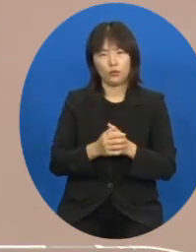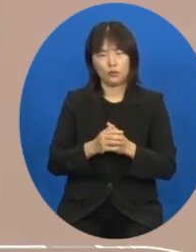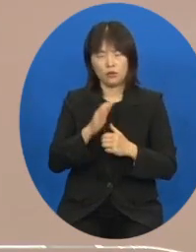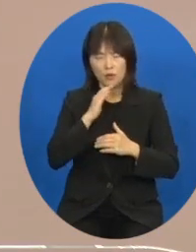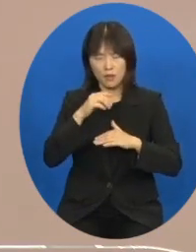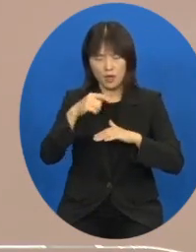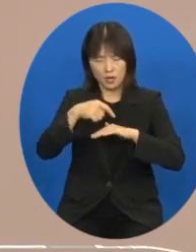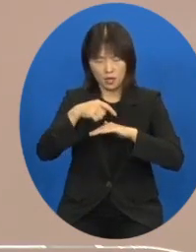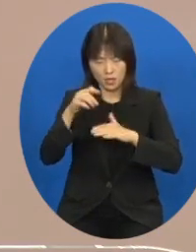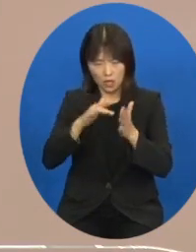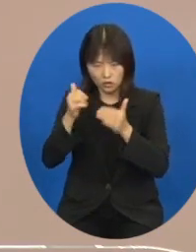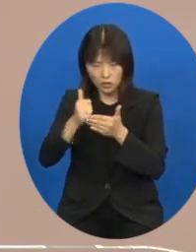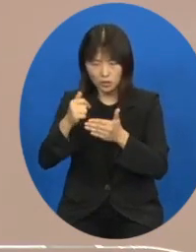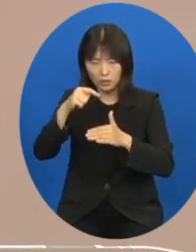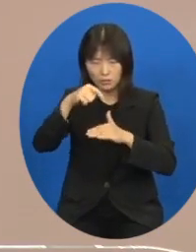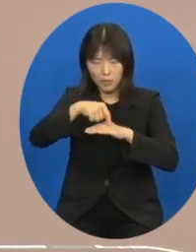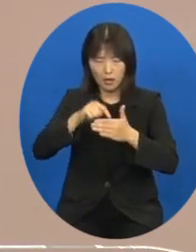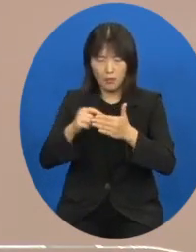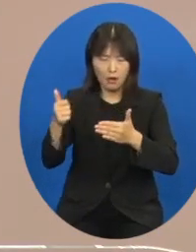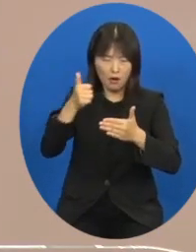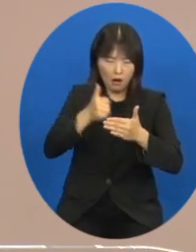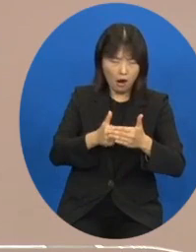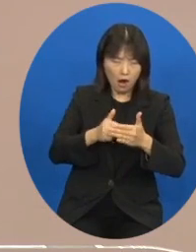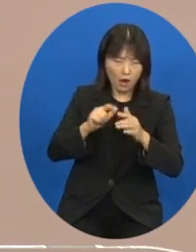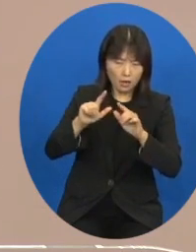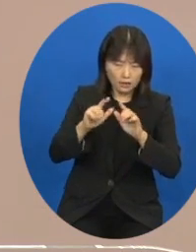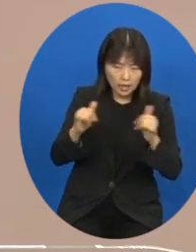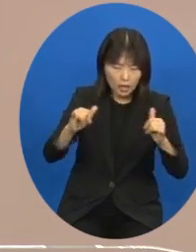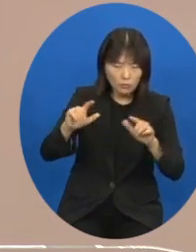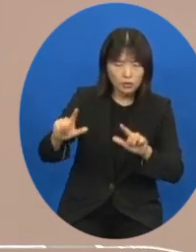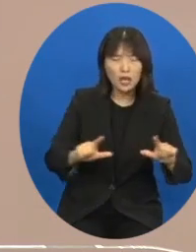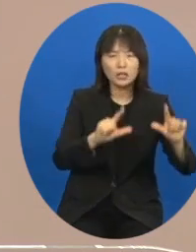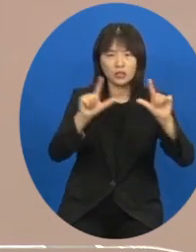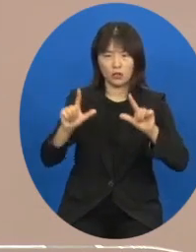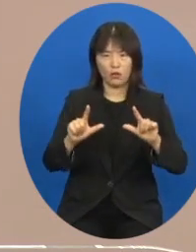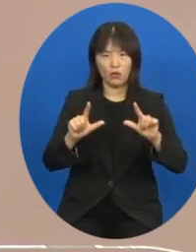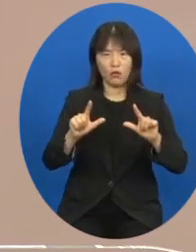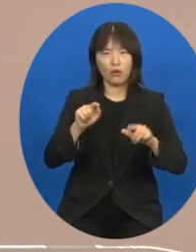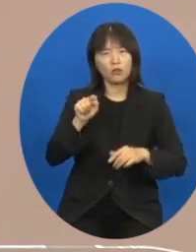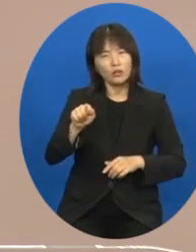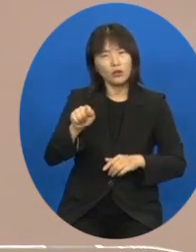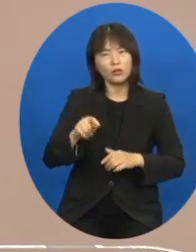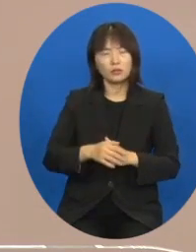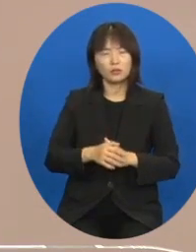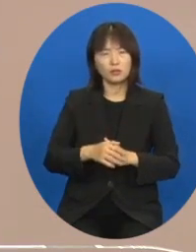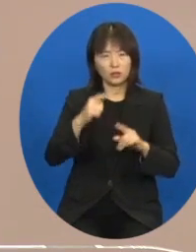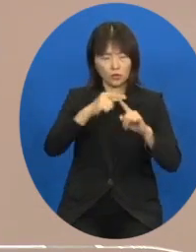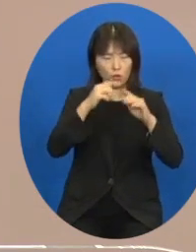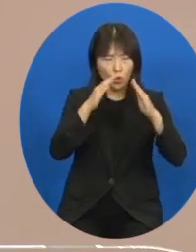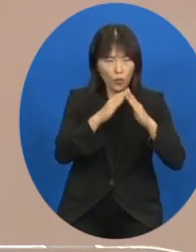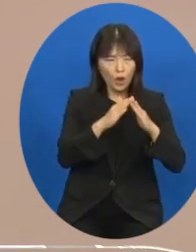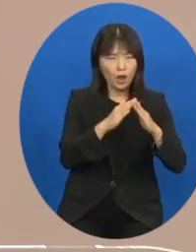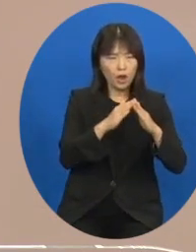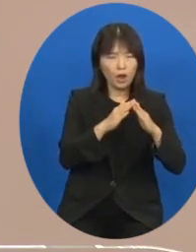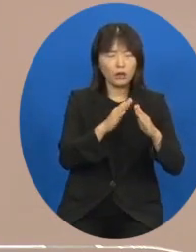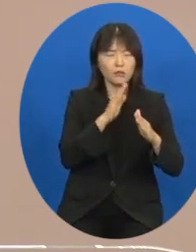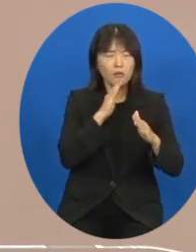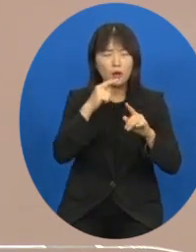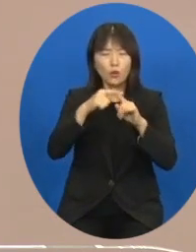예수님이 마음에 거하시는 사람으로 사는 것. 그게 바로 교회를 교회답게